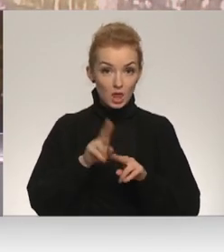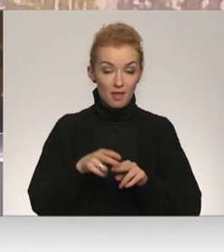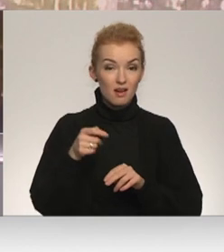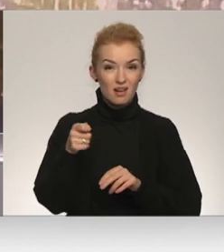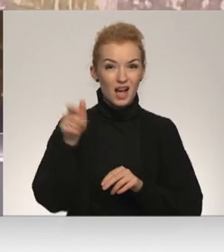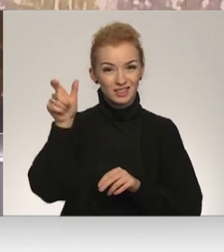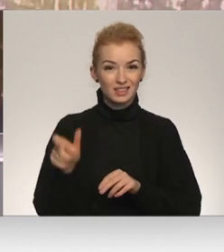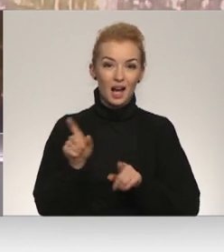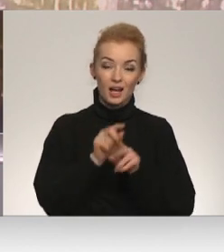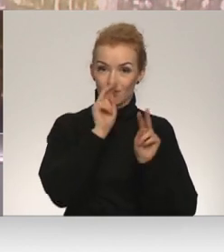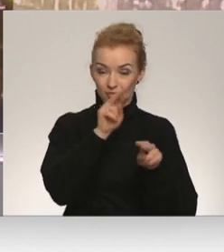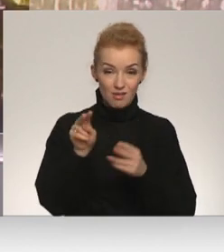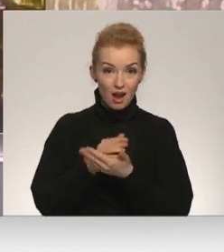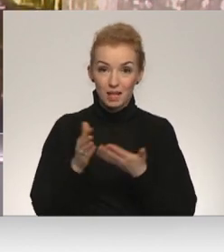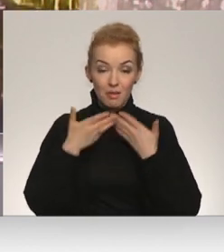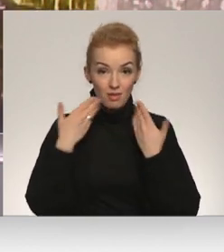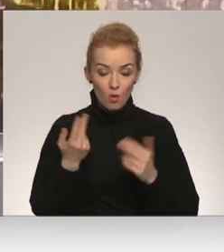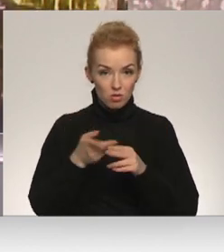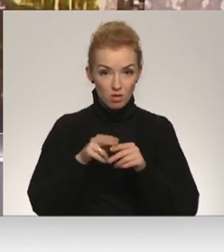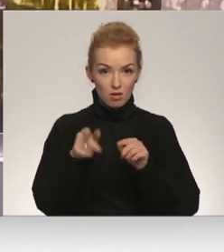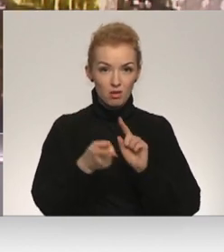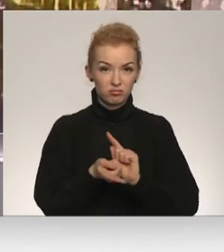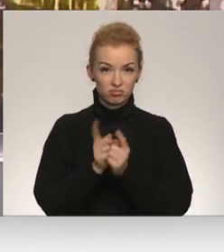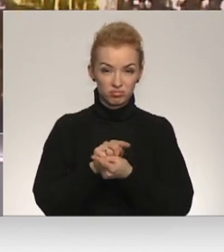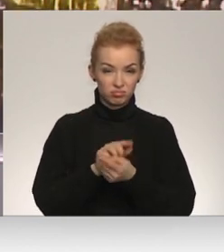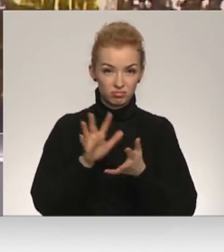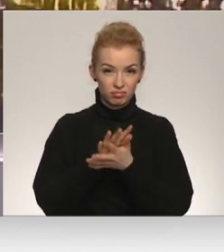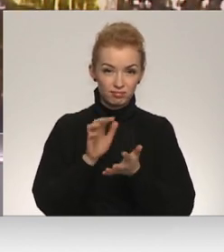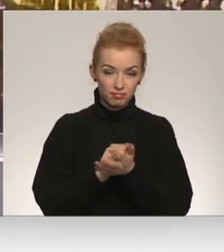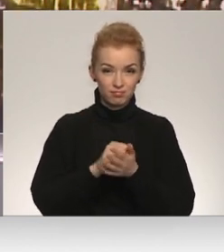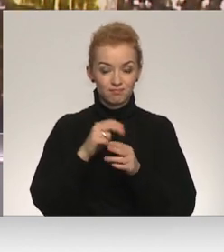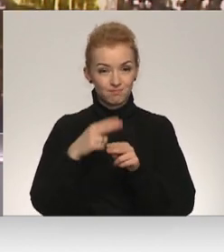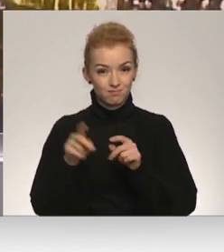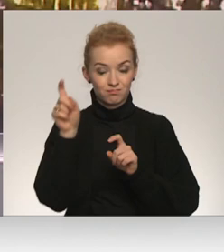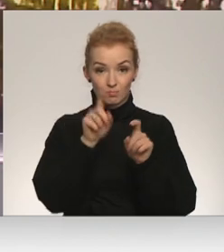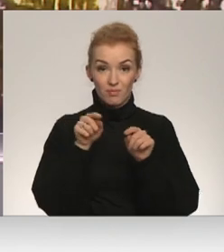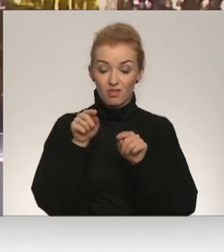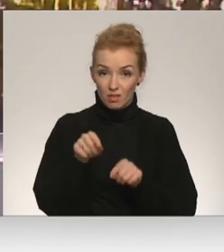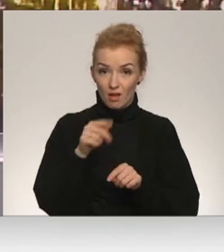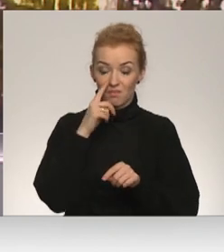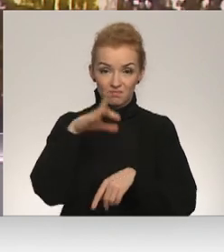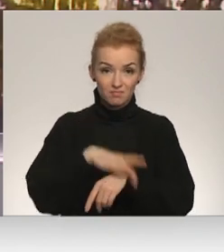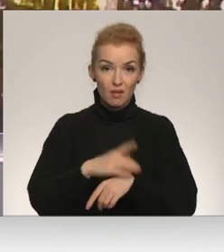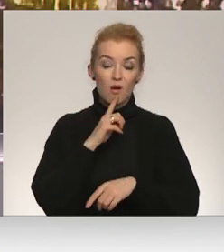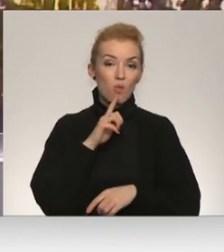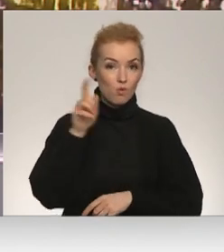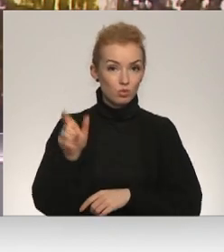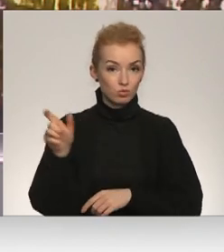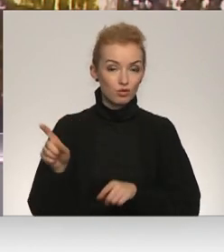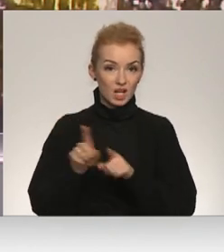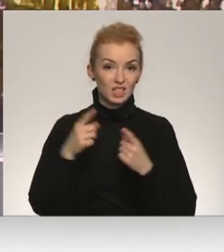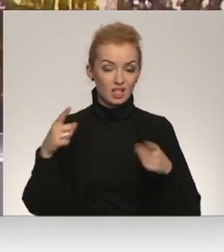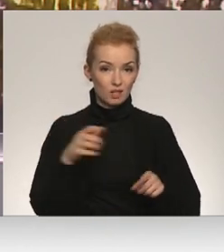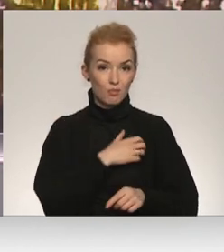kurš uzrauk kārtību, tad tā ātri vien var kļūt neizmantojama. Ar to saskārušies alūksnieši un arī citās pašvaldībās